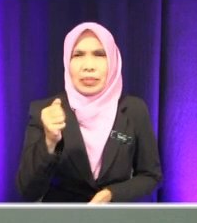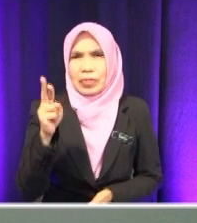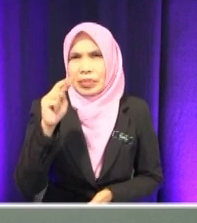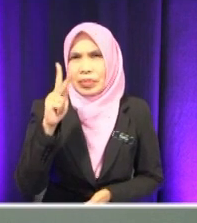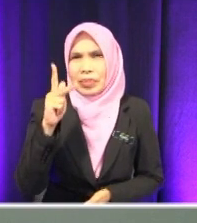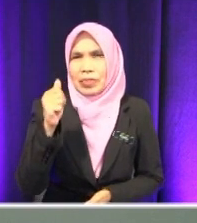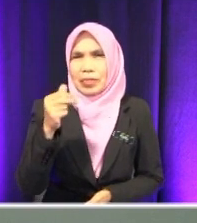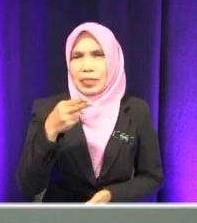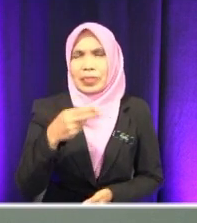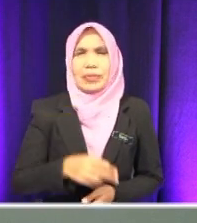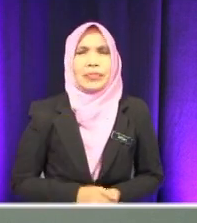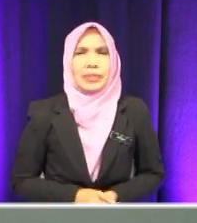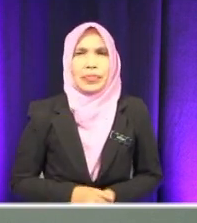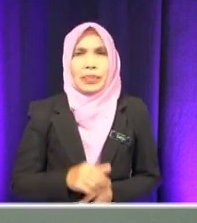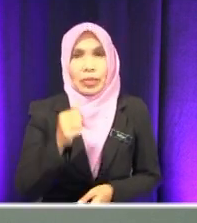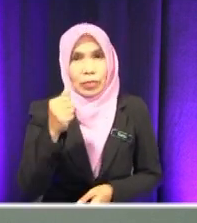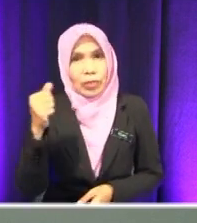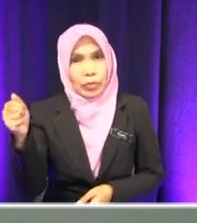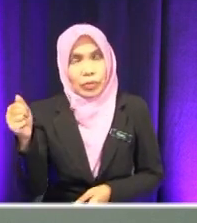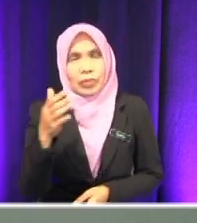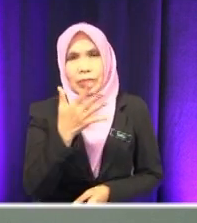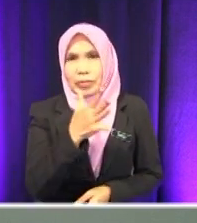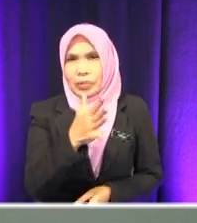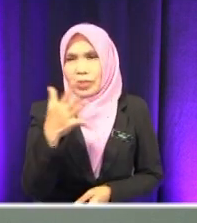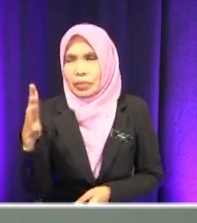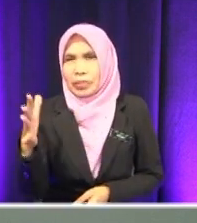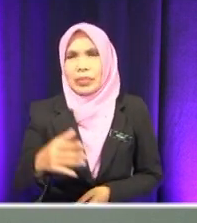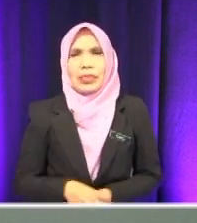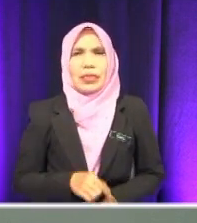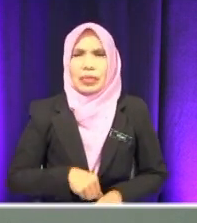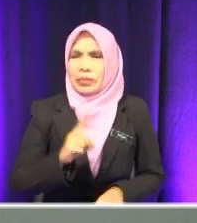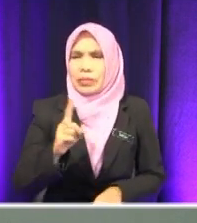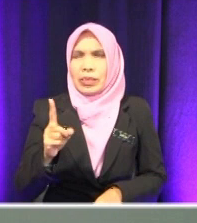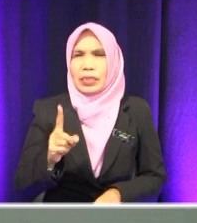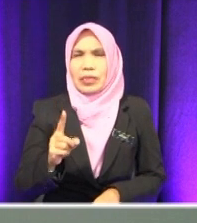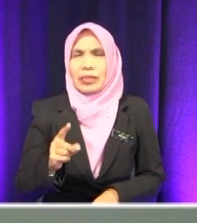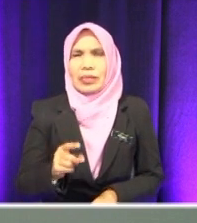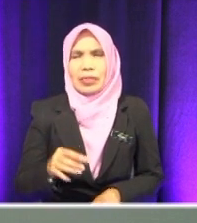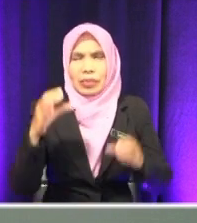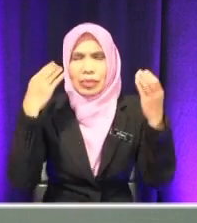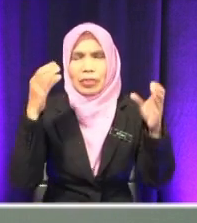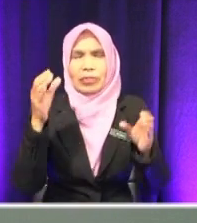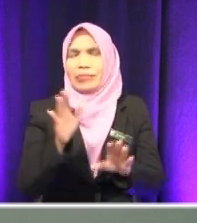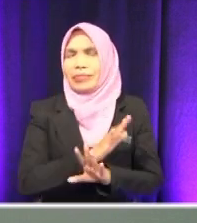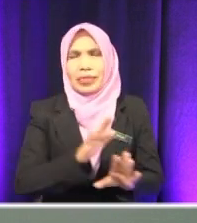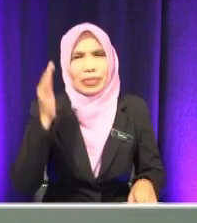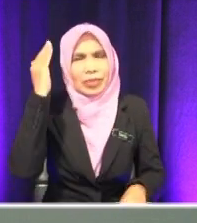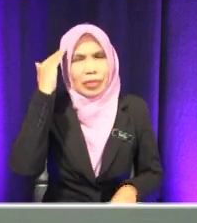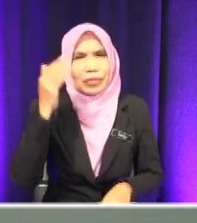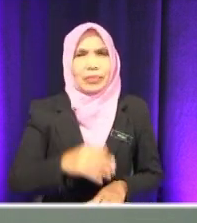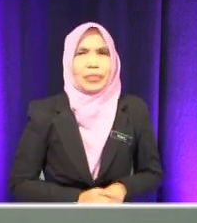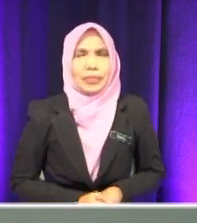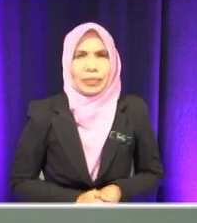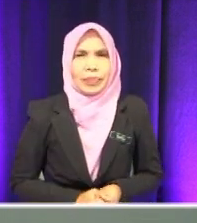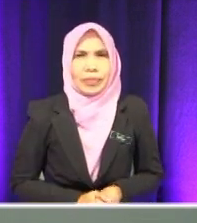bentuknya begitu ya 10 10 15 15 tapi gimana duduknya saja pun tak tahu jadi bagian B aplikasi dan mencipta